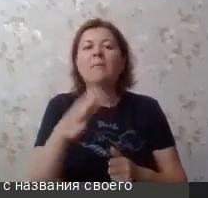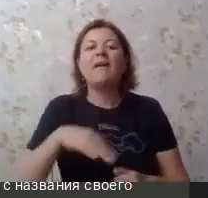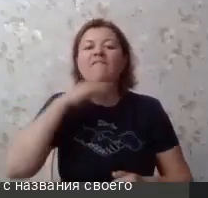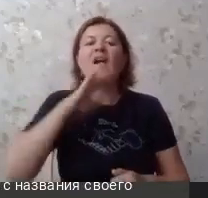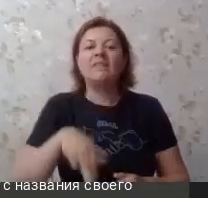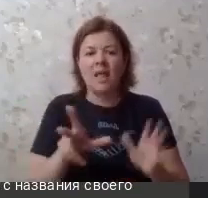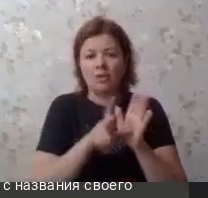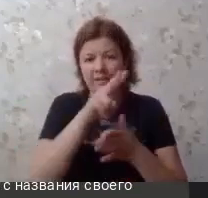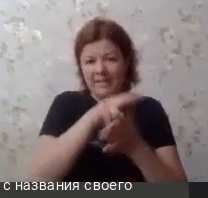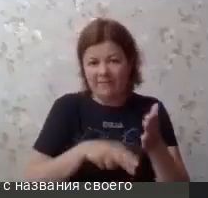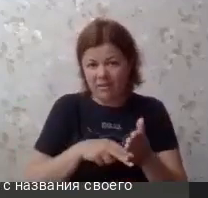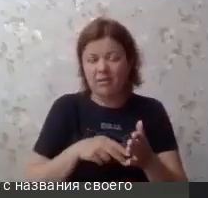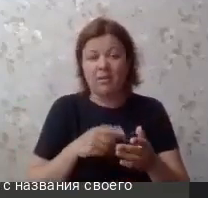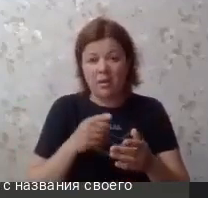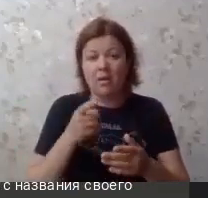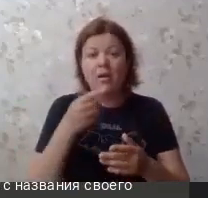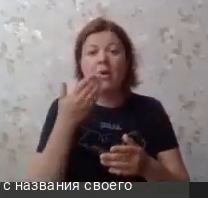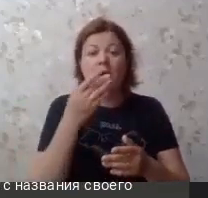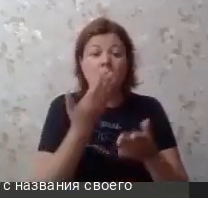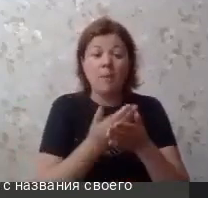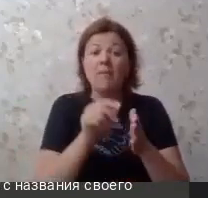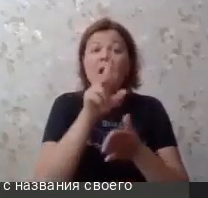вам придется доплачивать из своих средств.